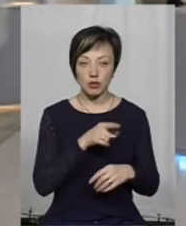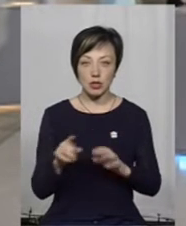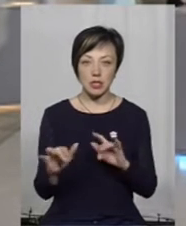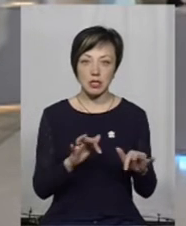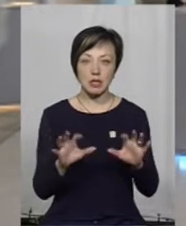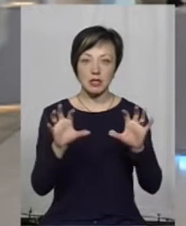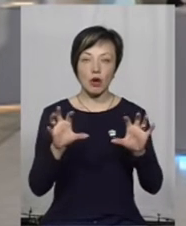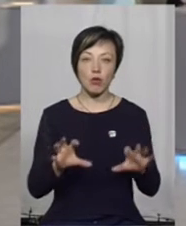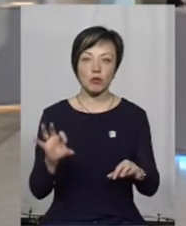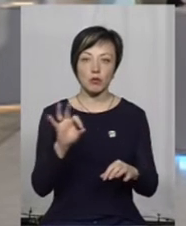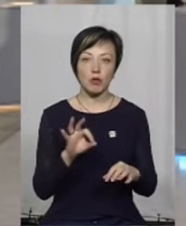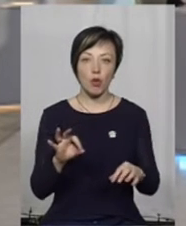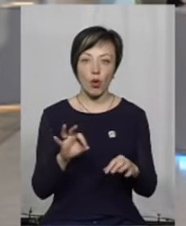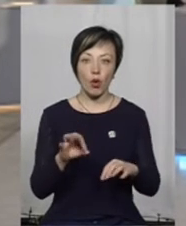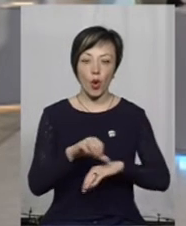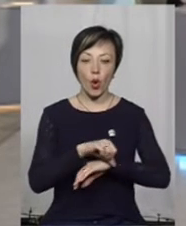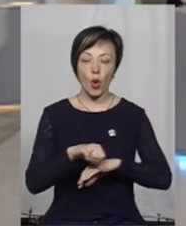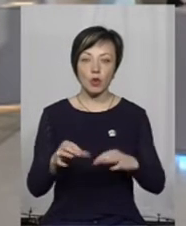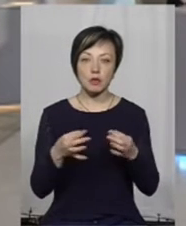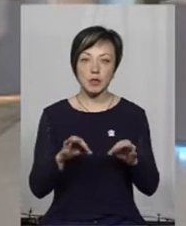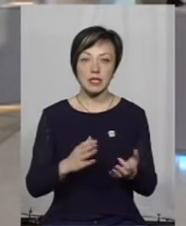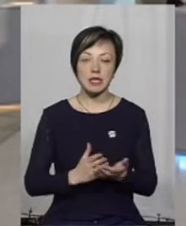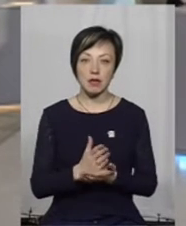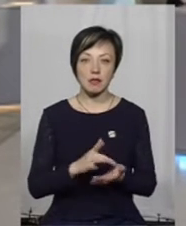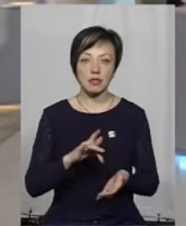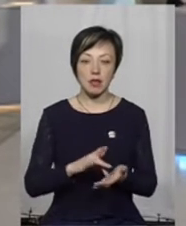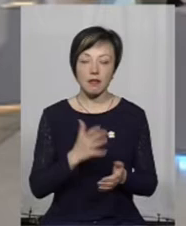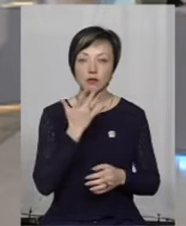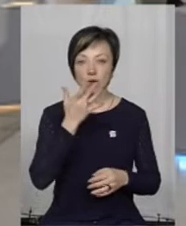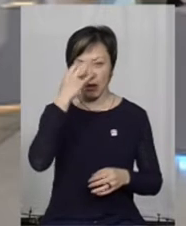дії закону про розмитнення сервісний центр